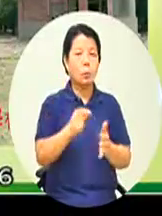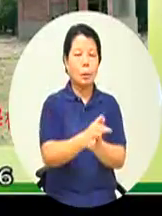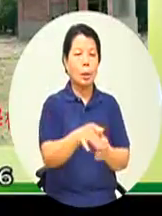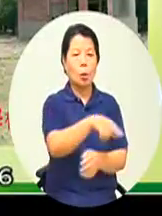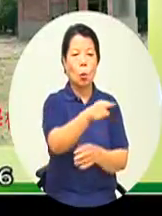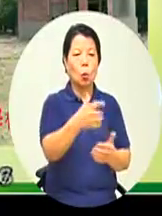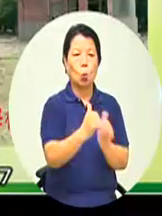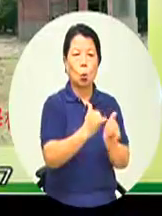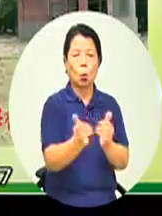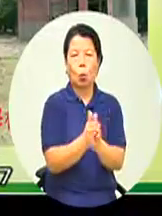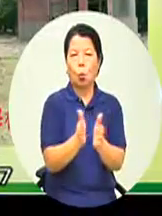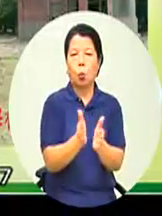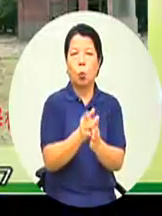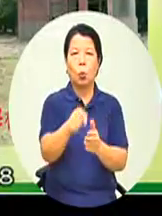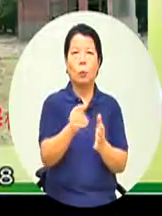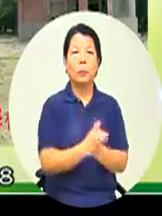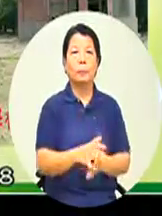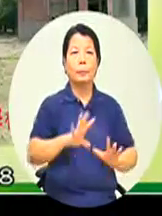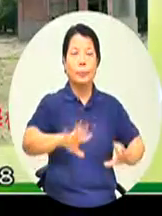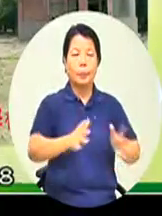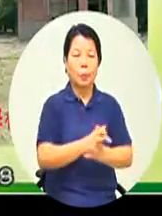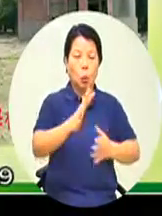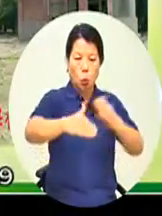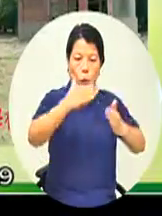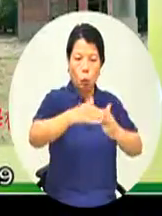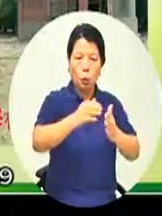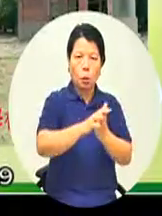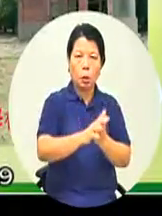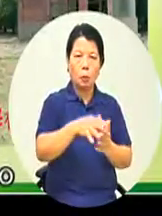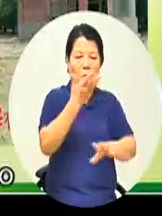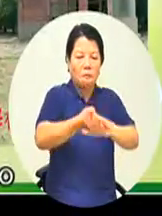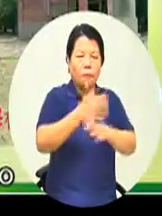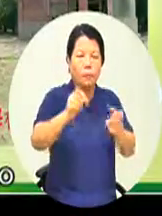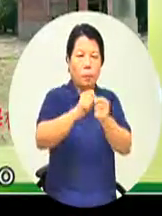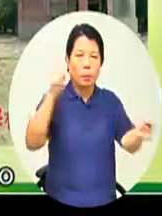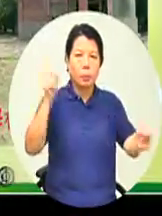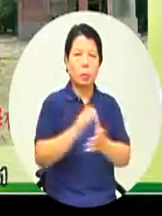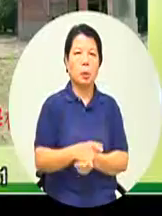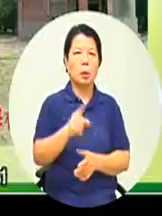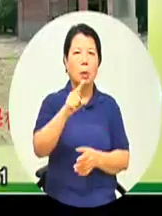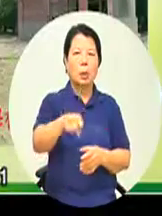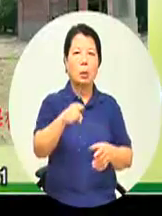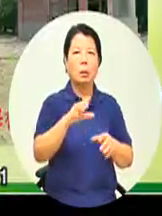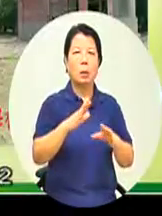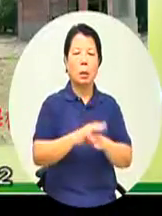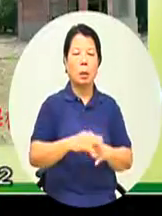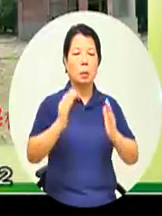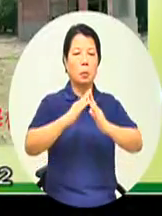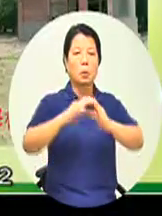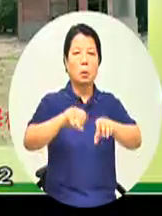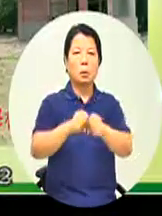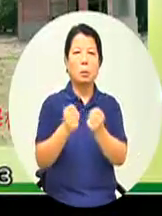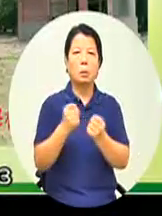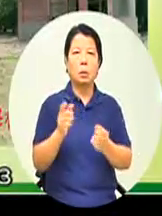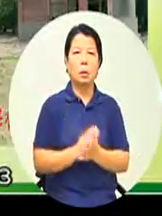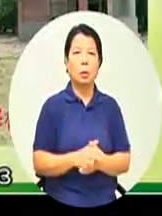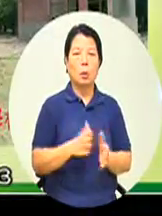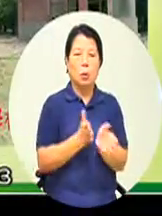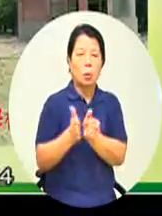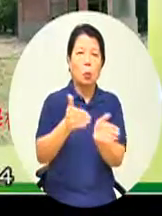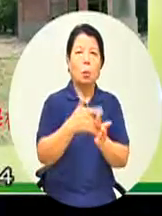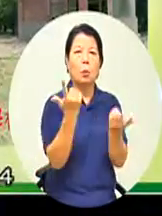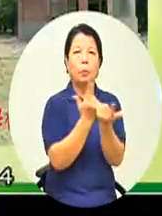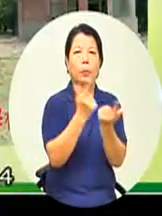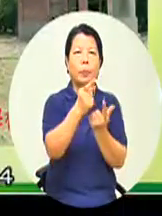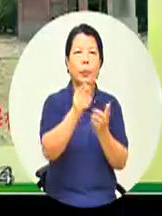到底校务定的，即个通过的，即个坑底啊，连解决，厝拢破公判了了。所以晚辈，你若知影，人有烤